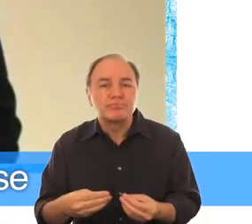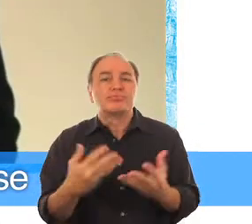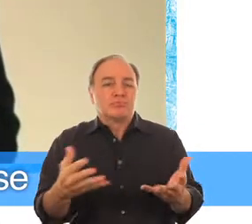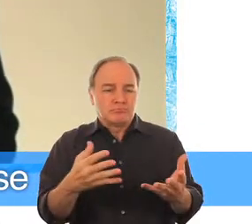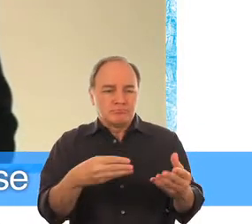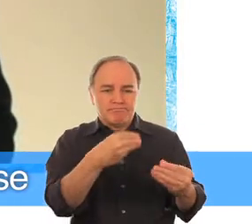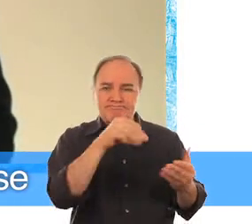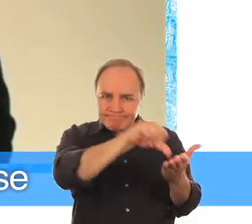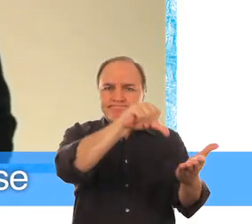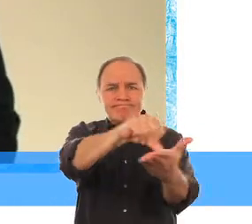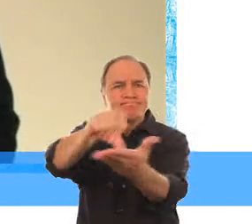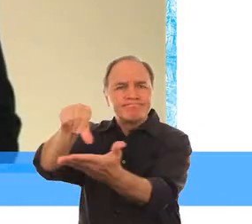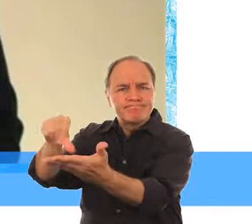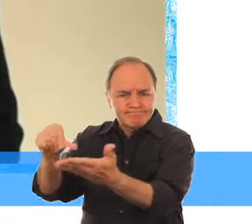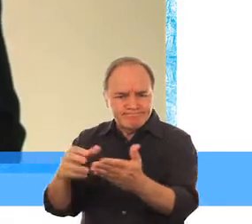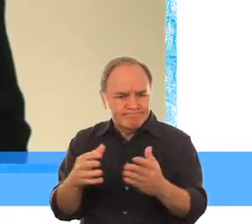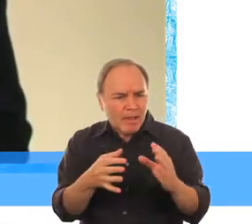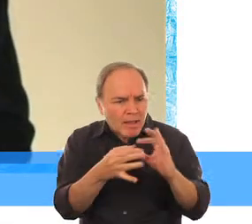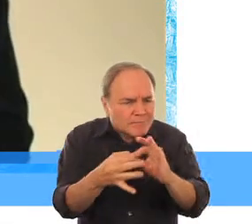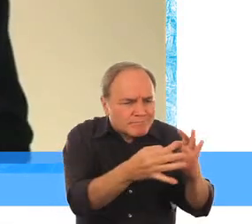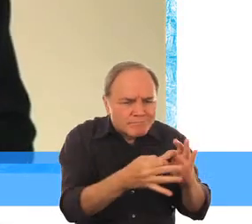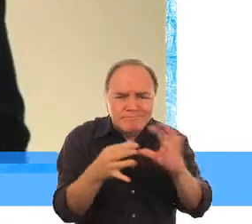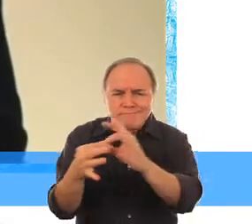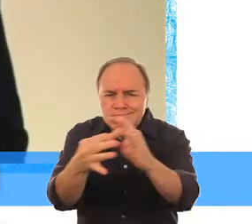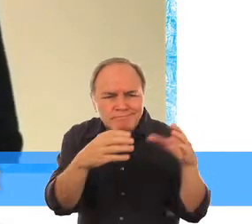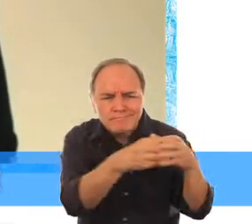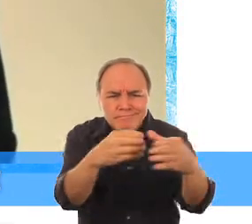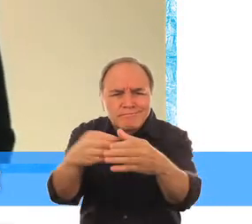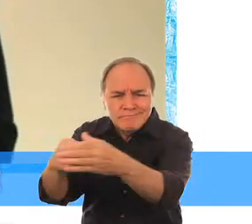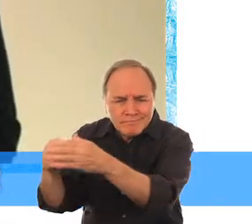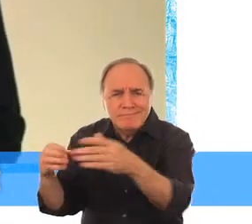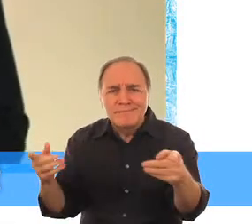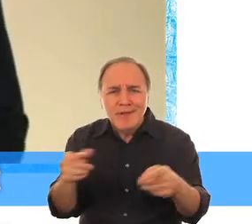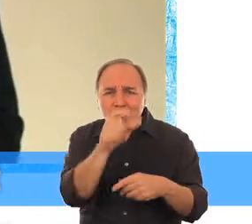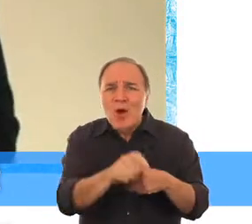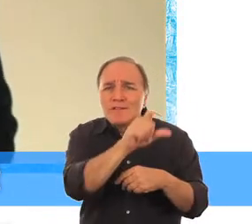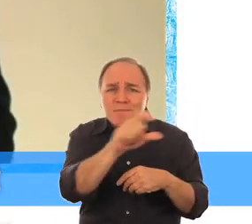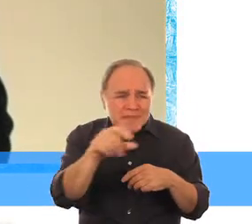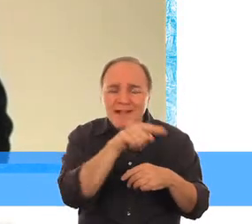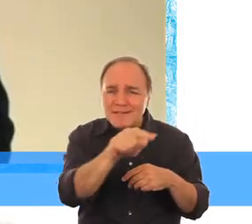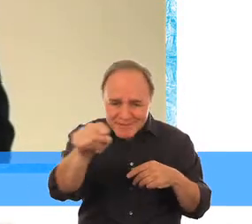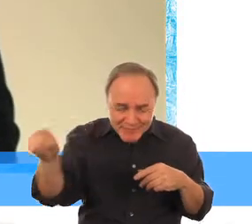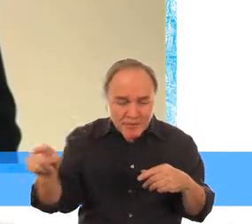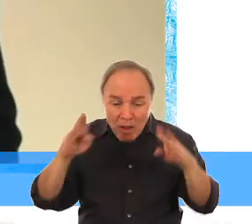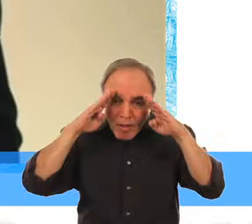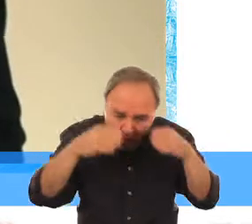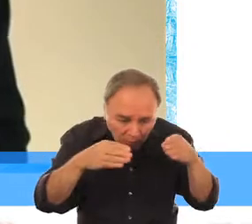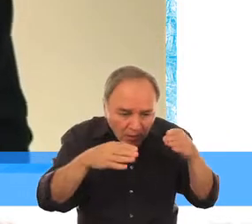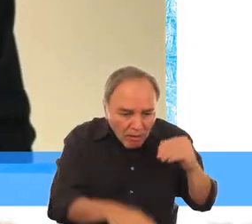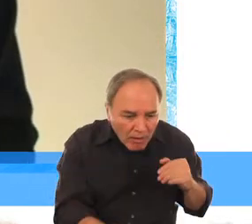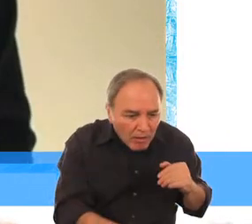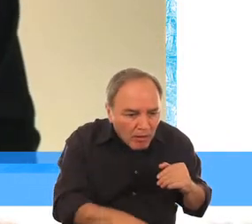faisait généralement dans les unités de soins pédiatriques, par des services de dépistage précoce et d'intervention sur les enfants avec,